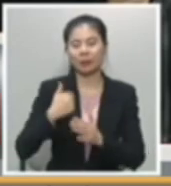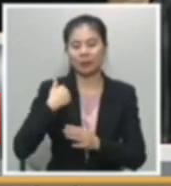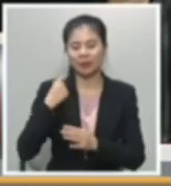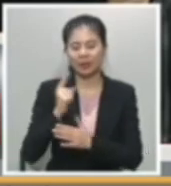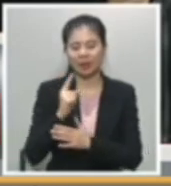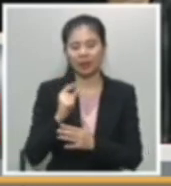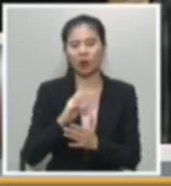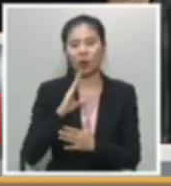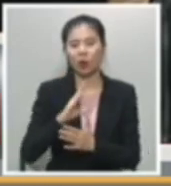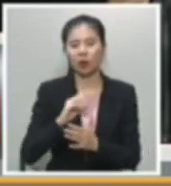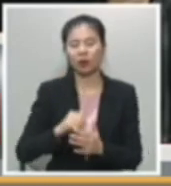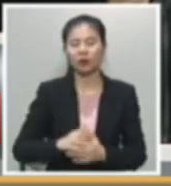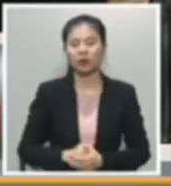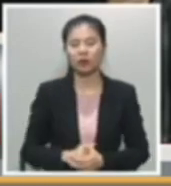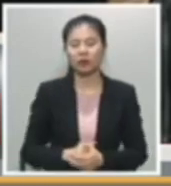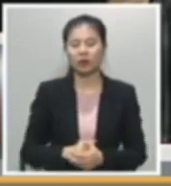ของ